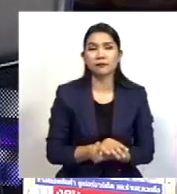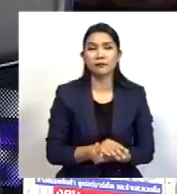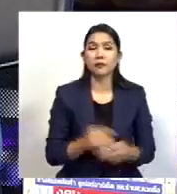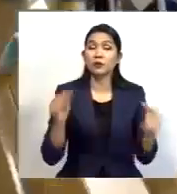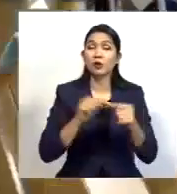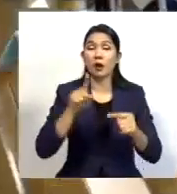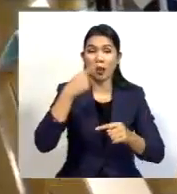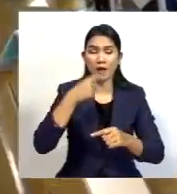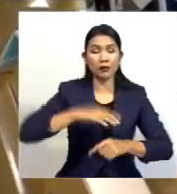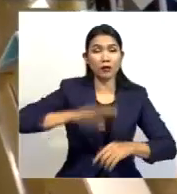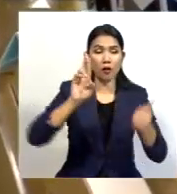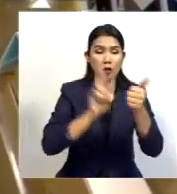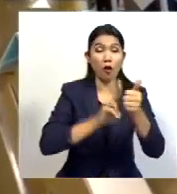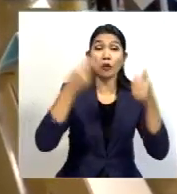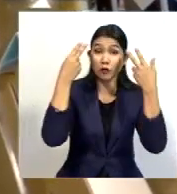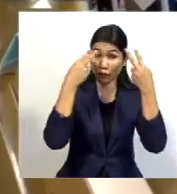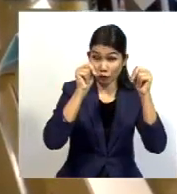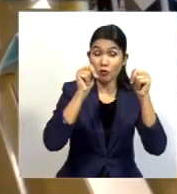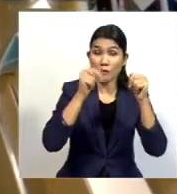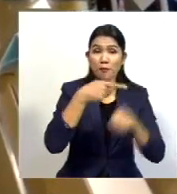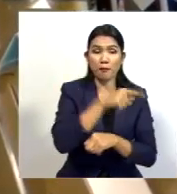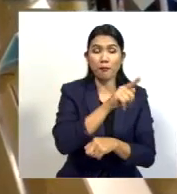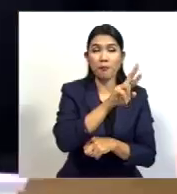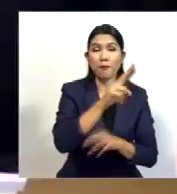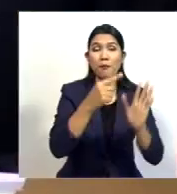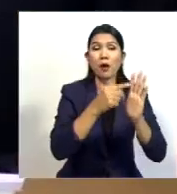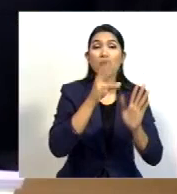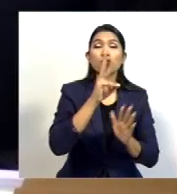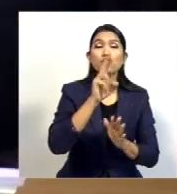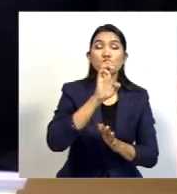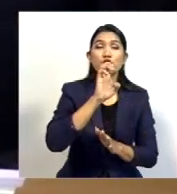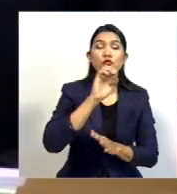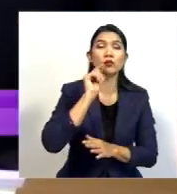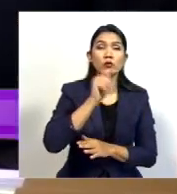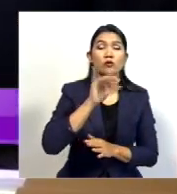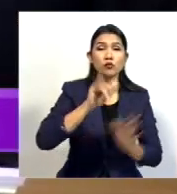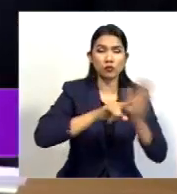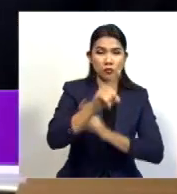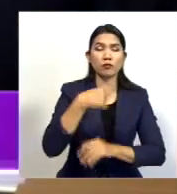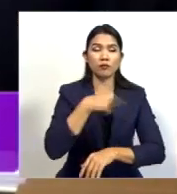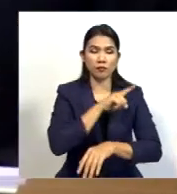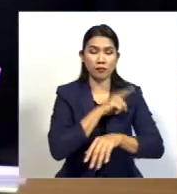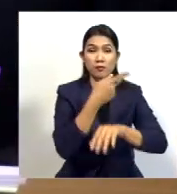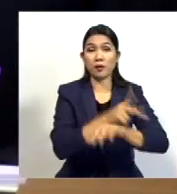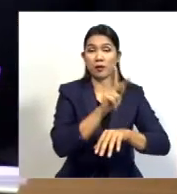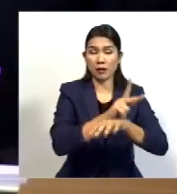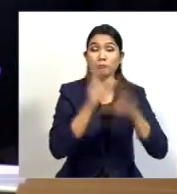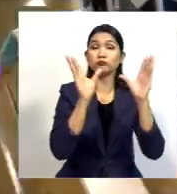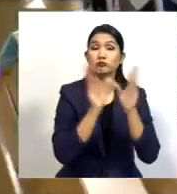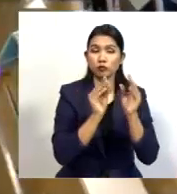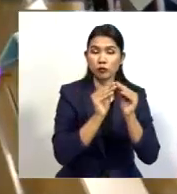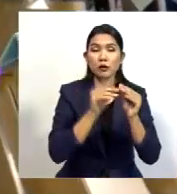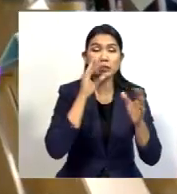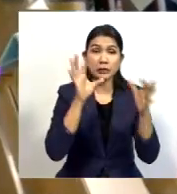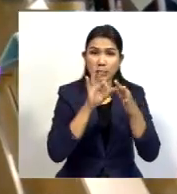โดยทางพลเอกประวิตรวงสุวรรณรองนายกรัฐมนตรีได้กล่าวระหว่างการเป็นประธานการประชุมคณะกรรมการการรักษ